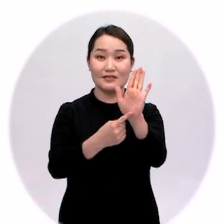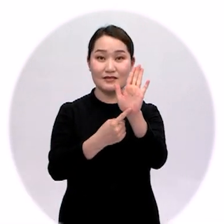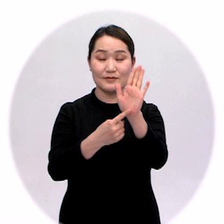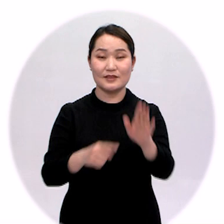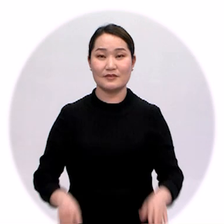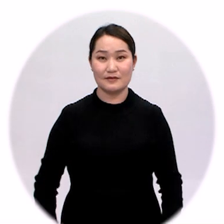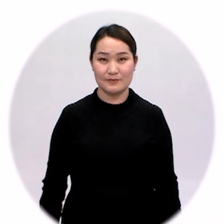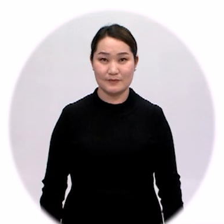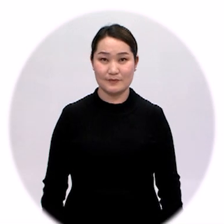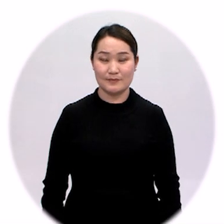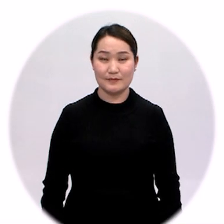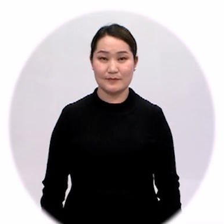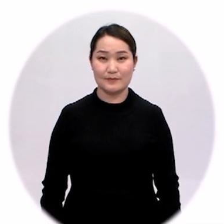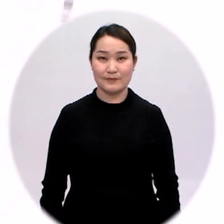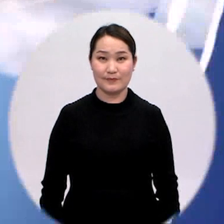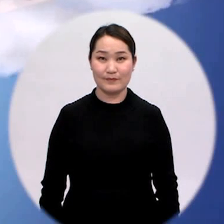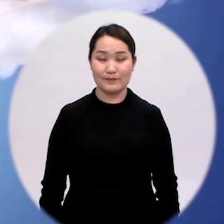байна.